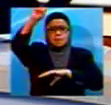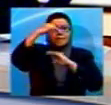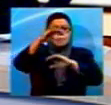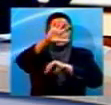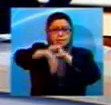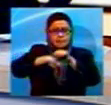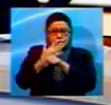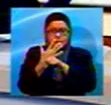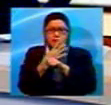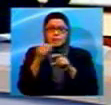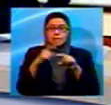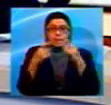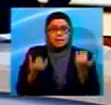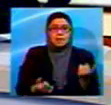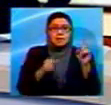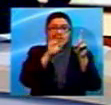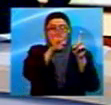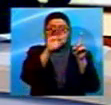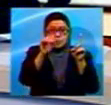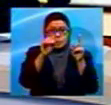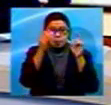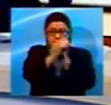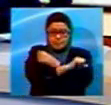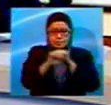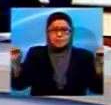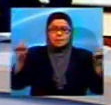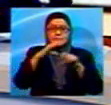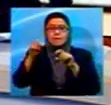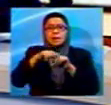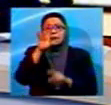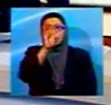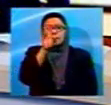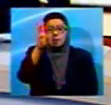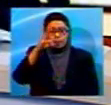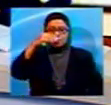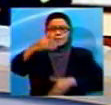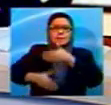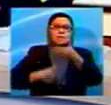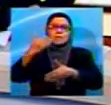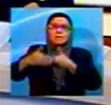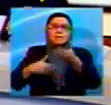142 menara telah siap dibina manakala 70 menara lagi masih dalam